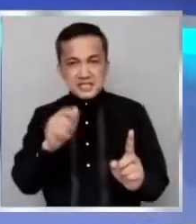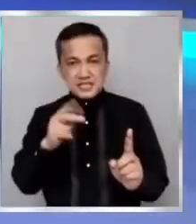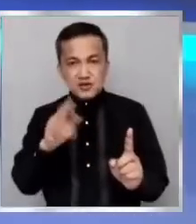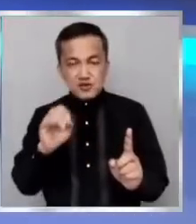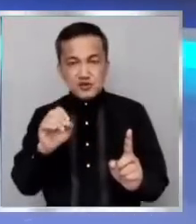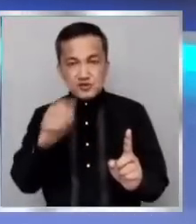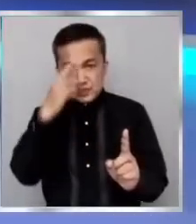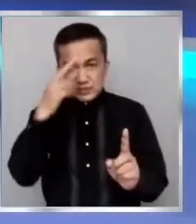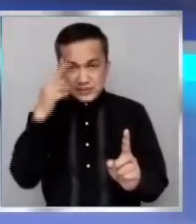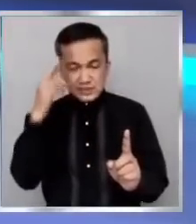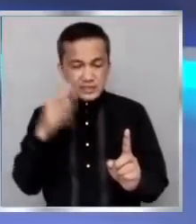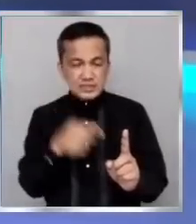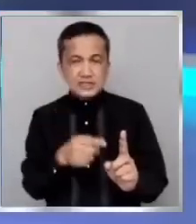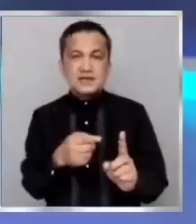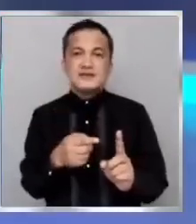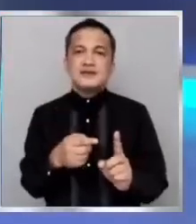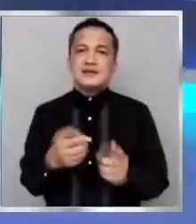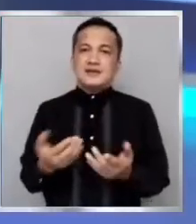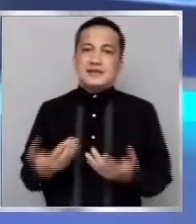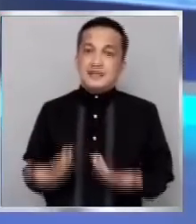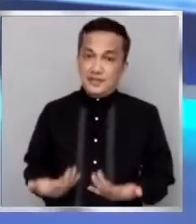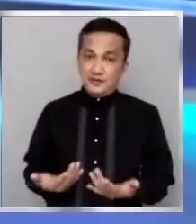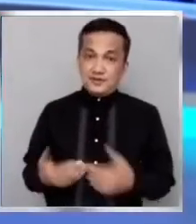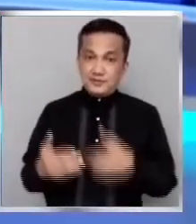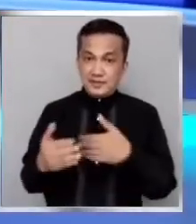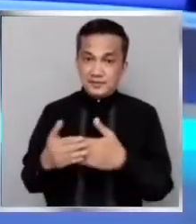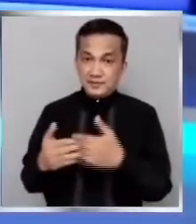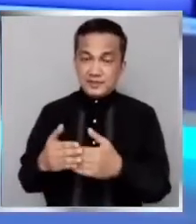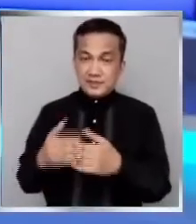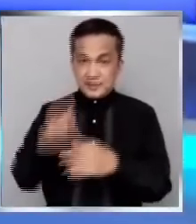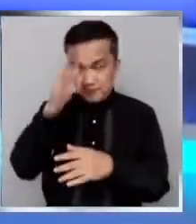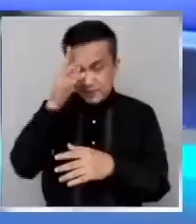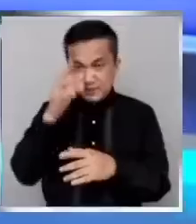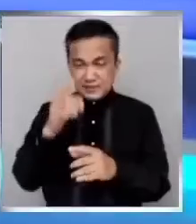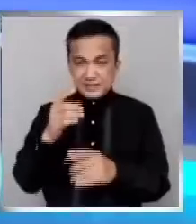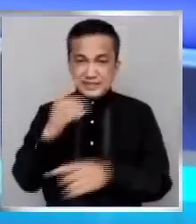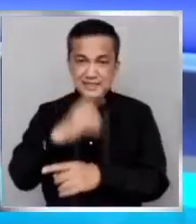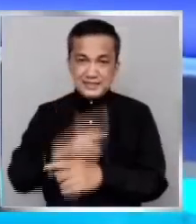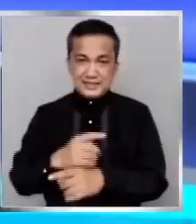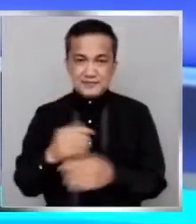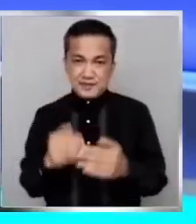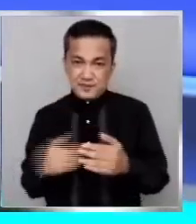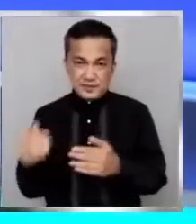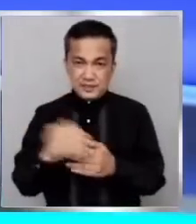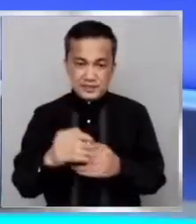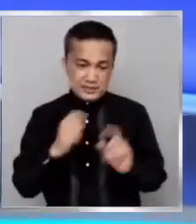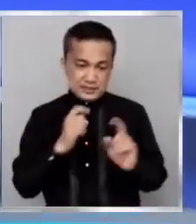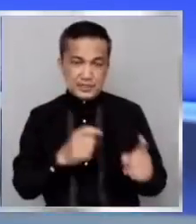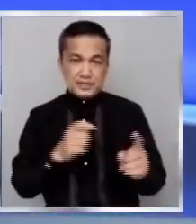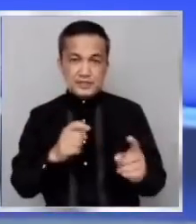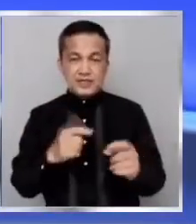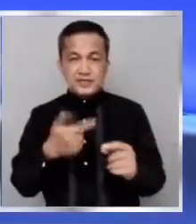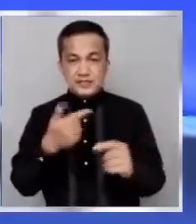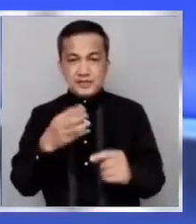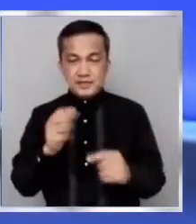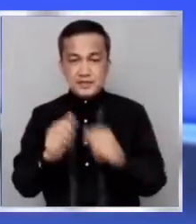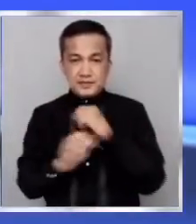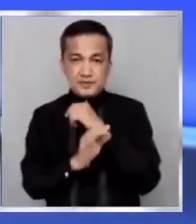Ngayong nalalapit na Father's Day, may paunang regalo na ang GMA Kapuso Foundation. Pero sa tulong